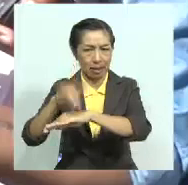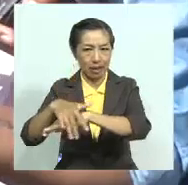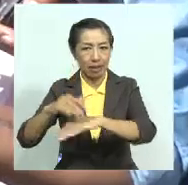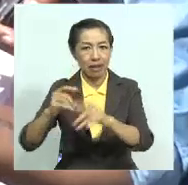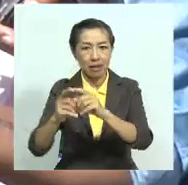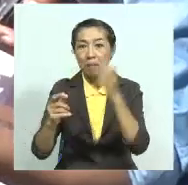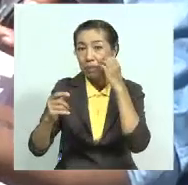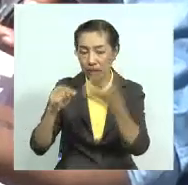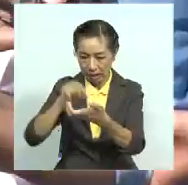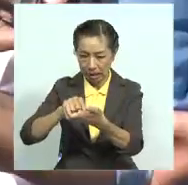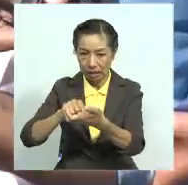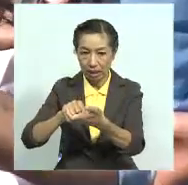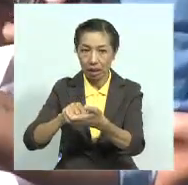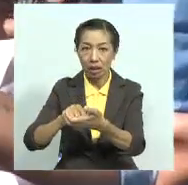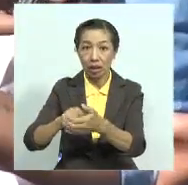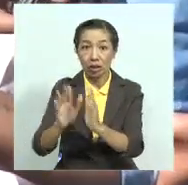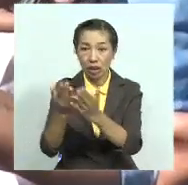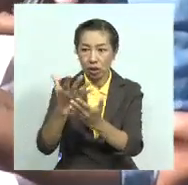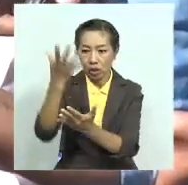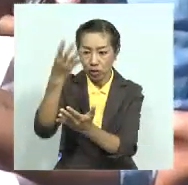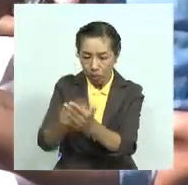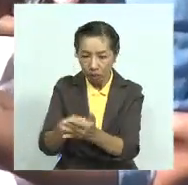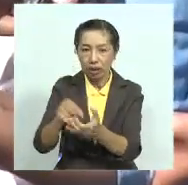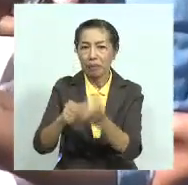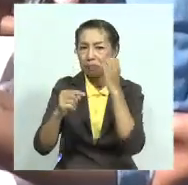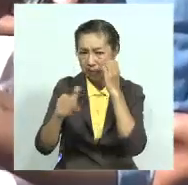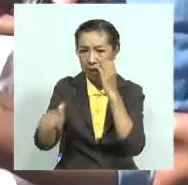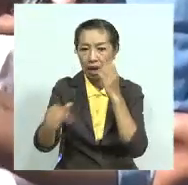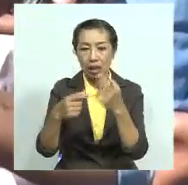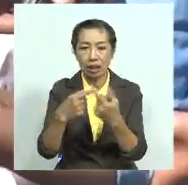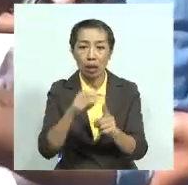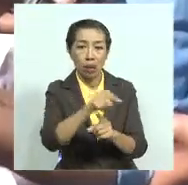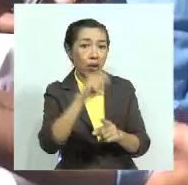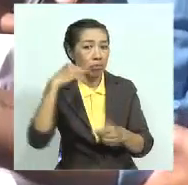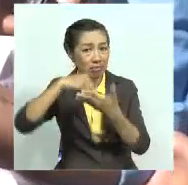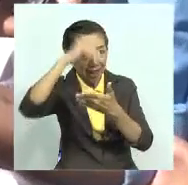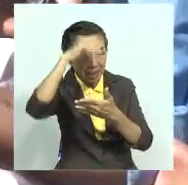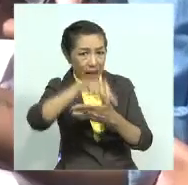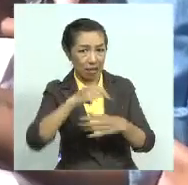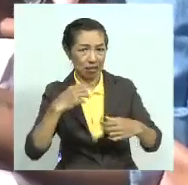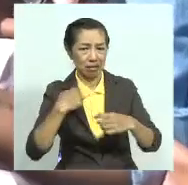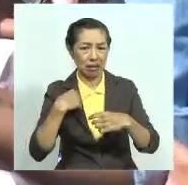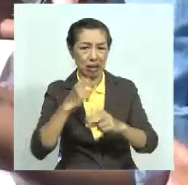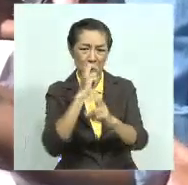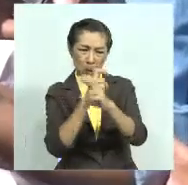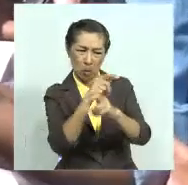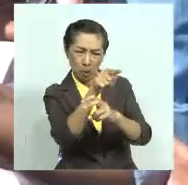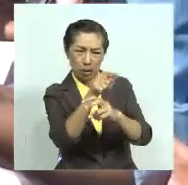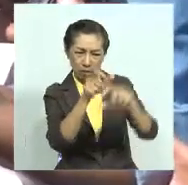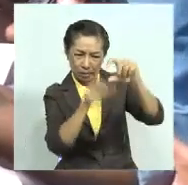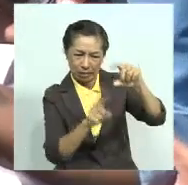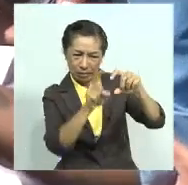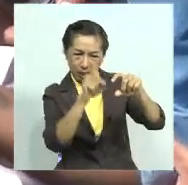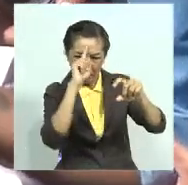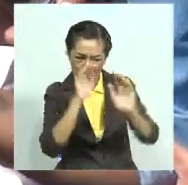ในมือถือได้ค่ะยังพิสูจน์ไม่ได้โดยตรงแต่ก็มีส่วนนะคะอย่างเด็กที่ใช้มือถือหรือหน้า